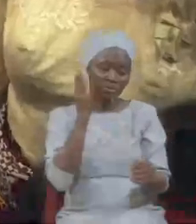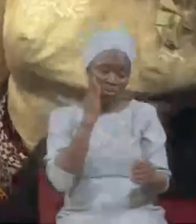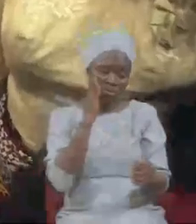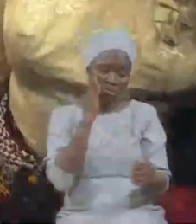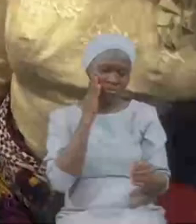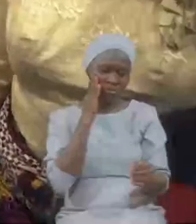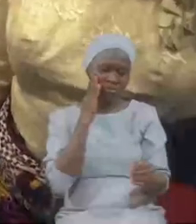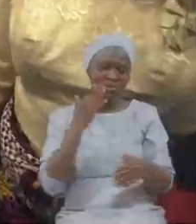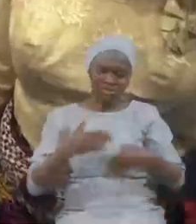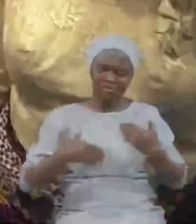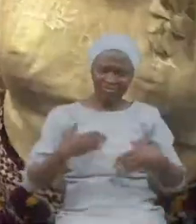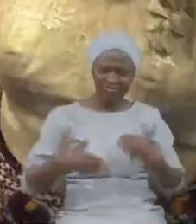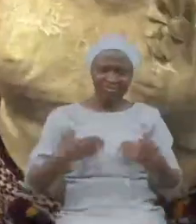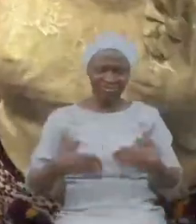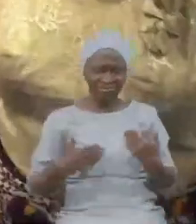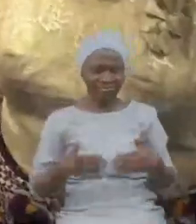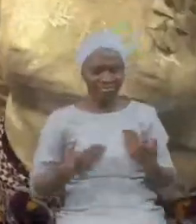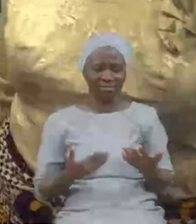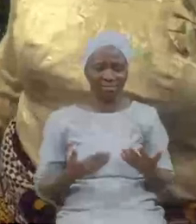maison. Réjouissez-vous.